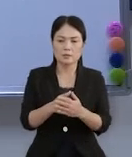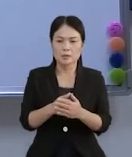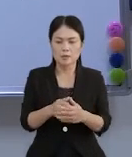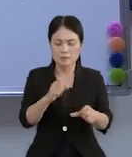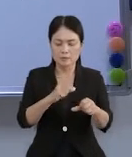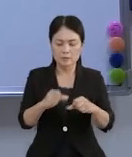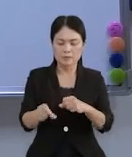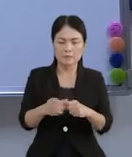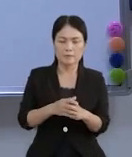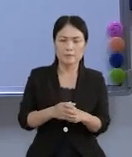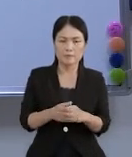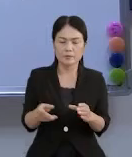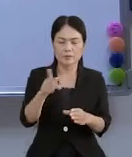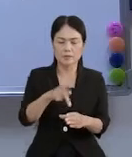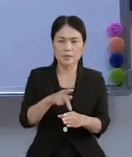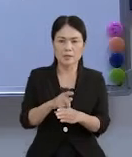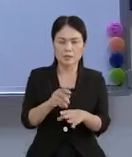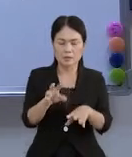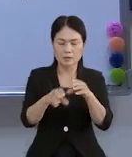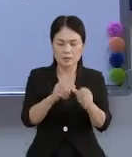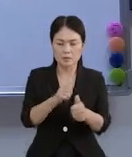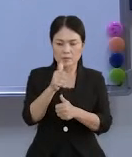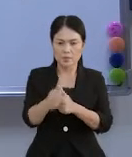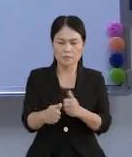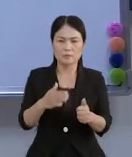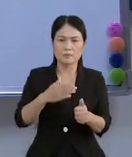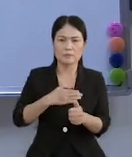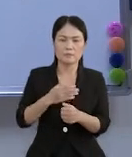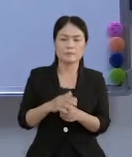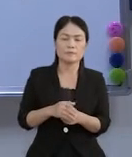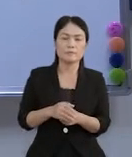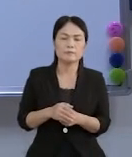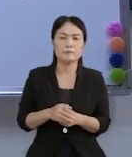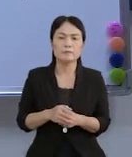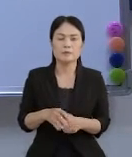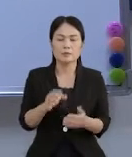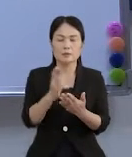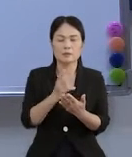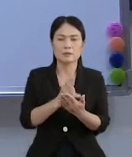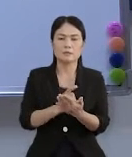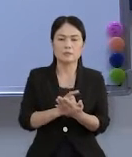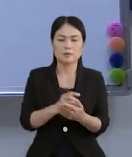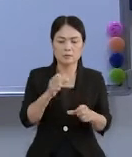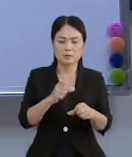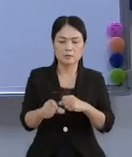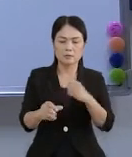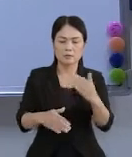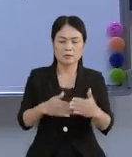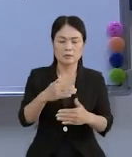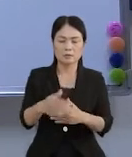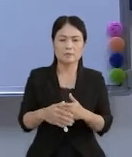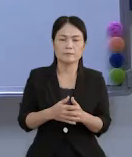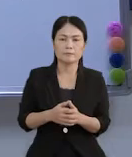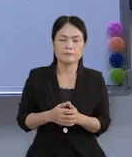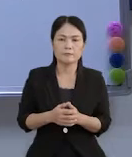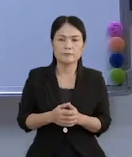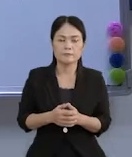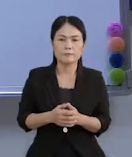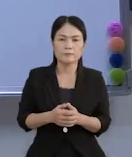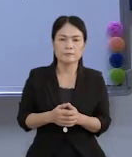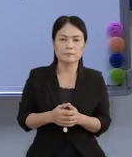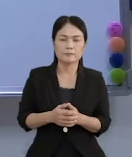nâng bẩn tó cho rúm sắc xa pi chồng ngay chỉ bôi nhẹ cứu nâu mê riên bẩn tó tự tiện